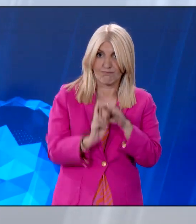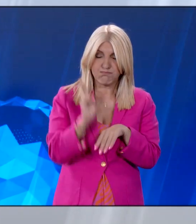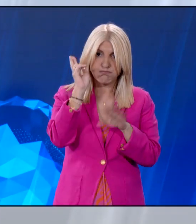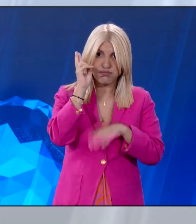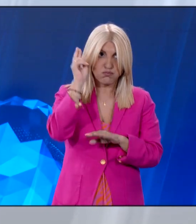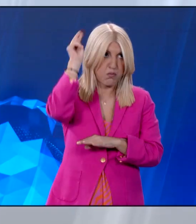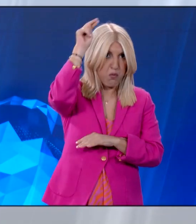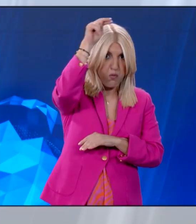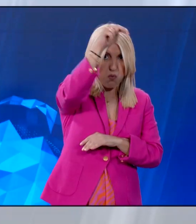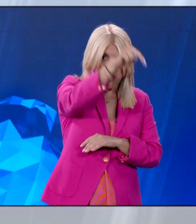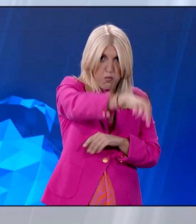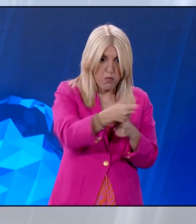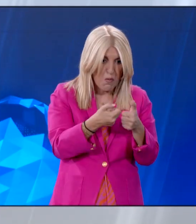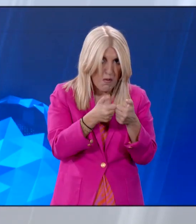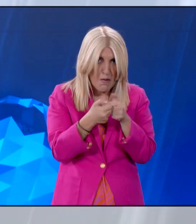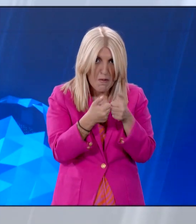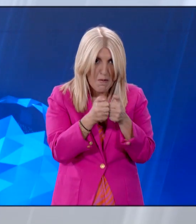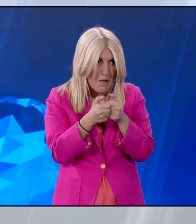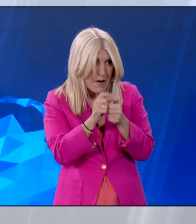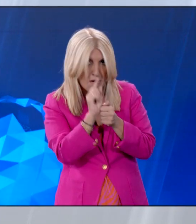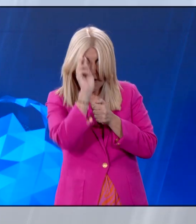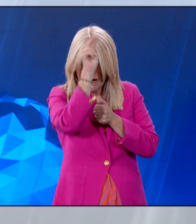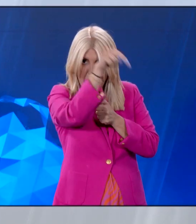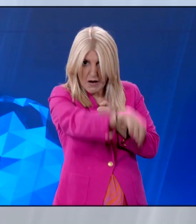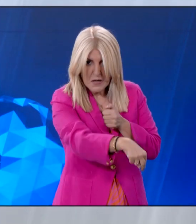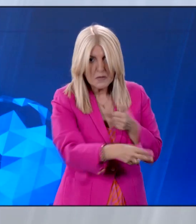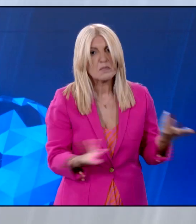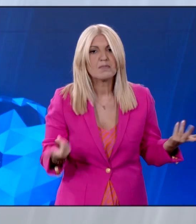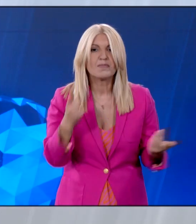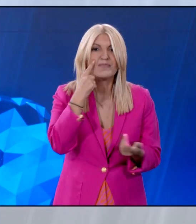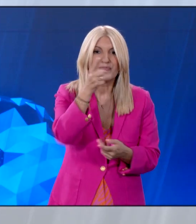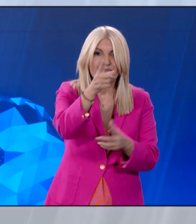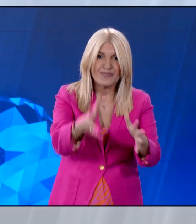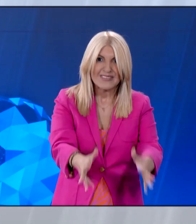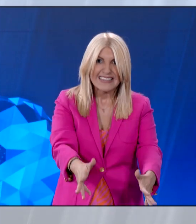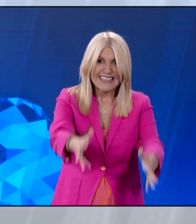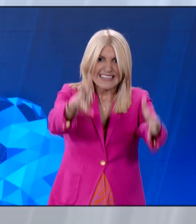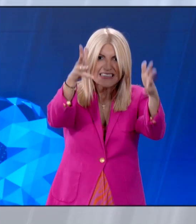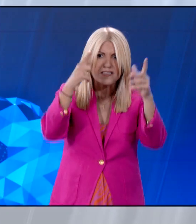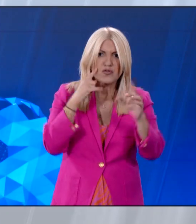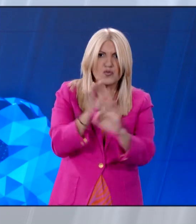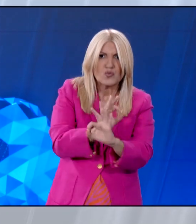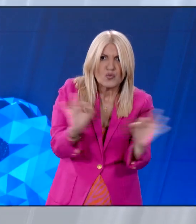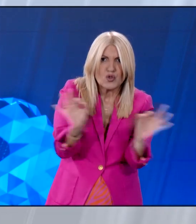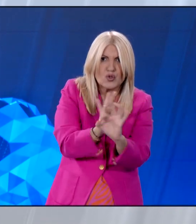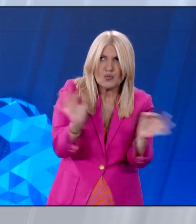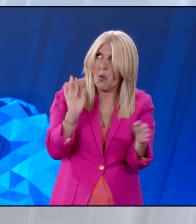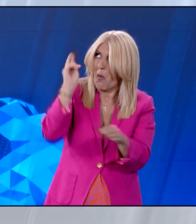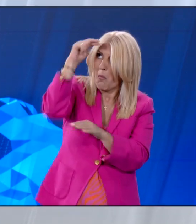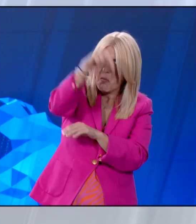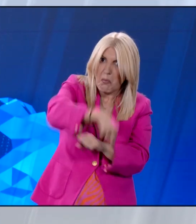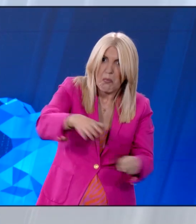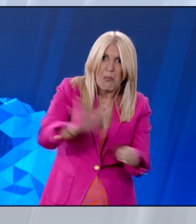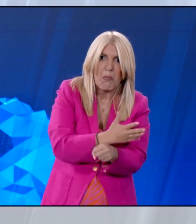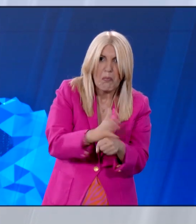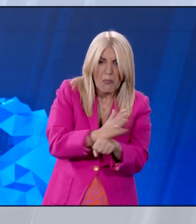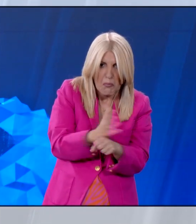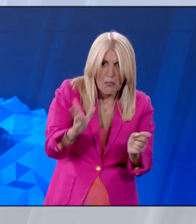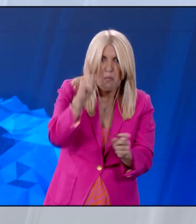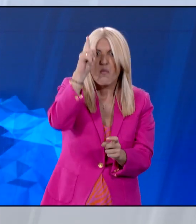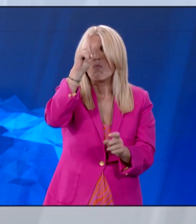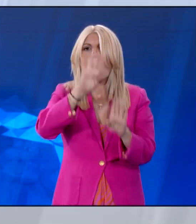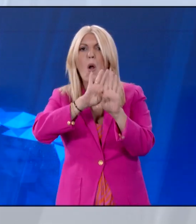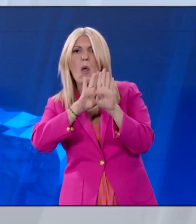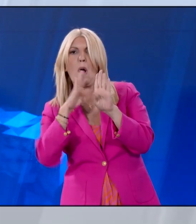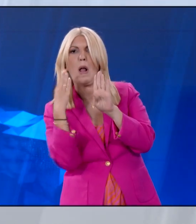έδαφος τρίτης χώρας, ενώ η φωτογραφία του κτιρίου στο οποίο διέμενε το δείχνει σχεδόν άθικτο, με μόνο ένα τμήμα του να είναι καλυμμένο, ώστε να μην